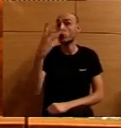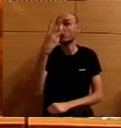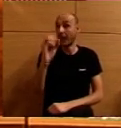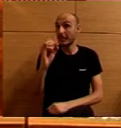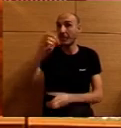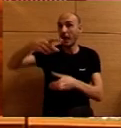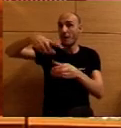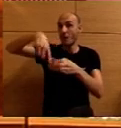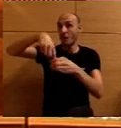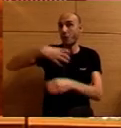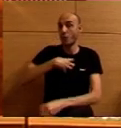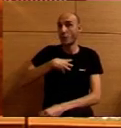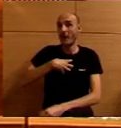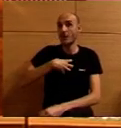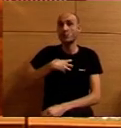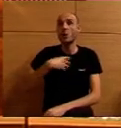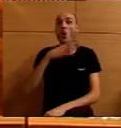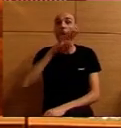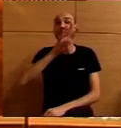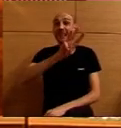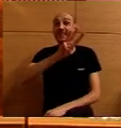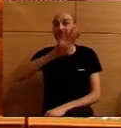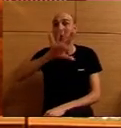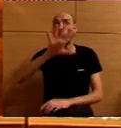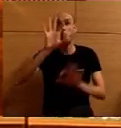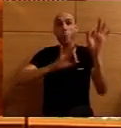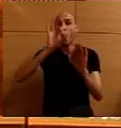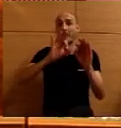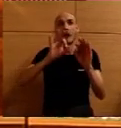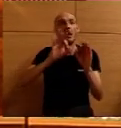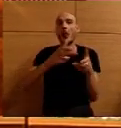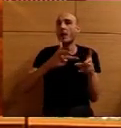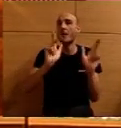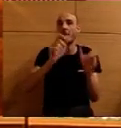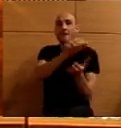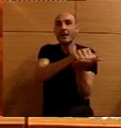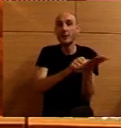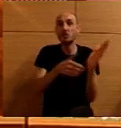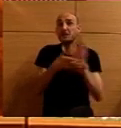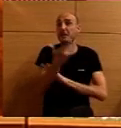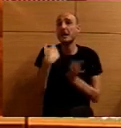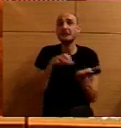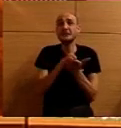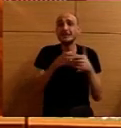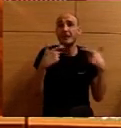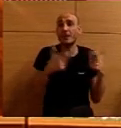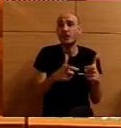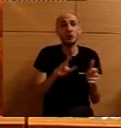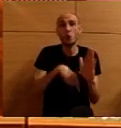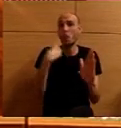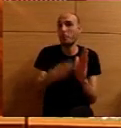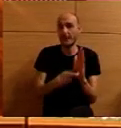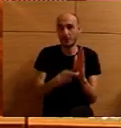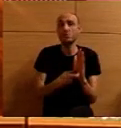vacants, el 36% de la plantilla. Serveis sencers, com la de peons de la brigada d'obra,